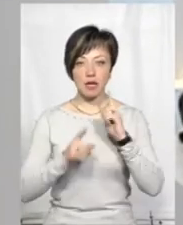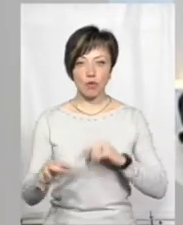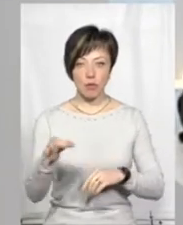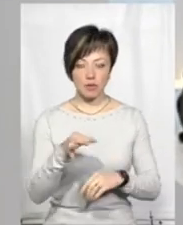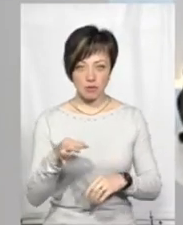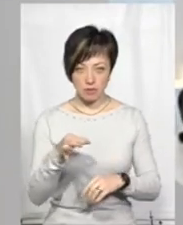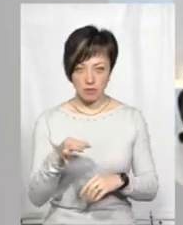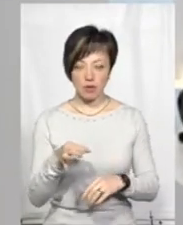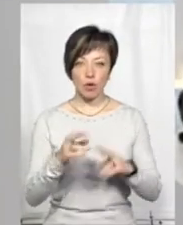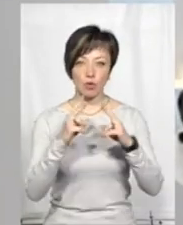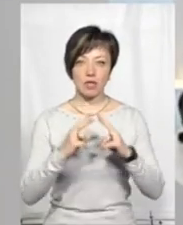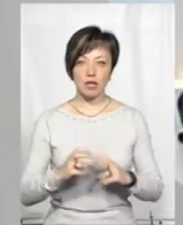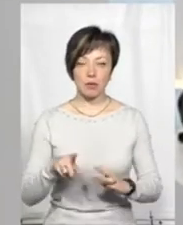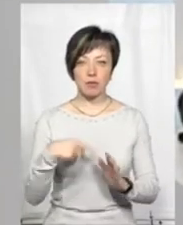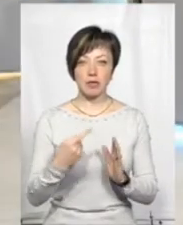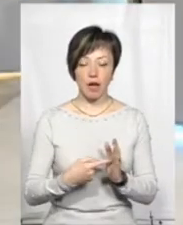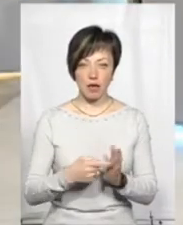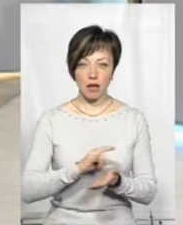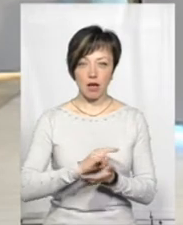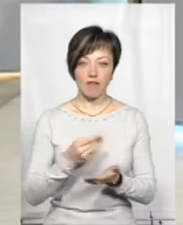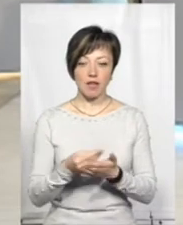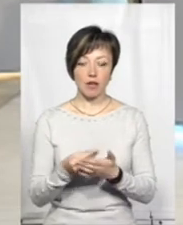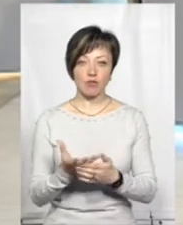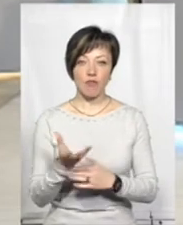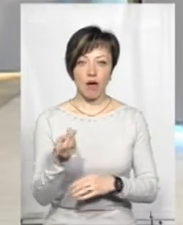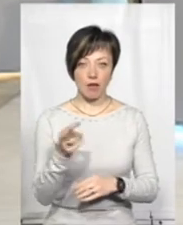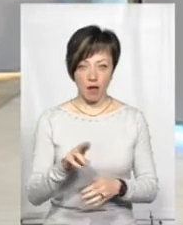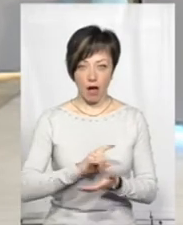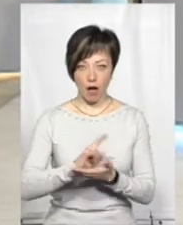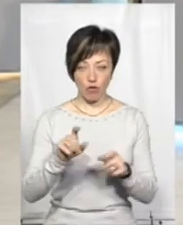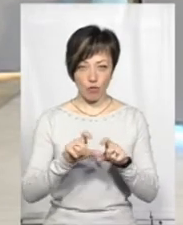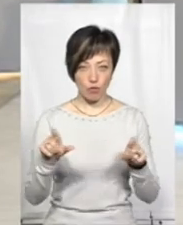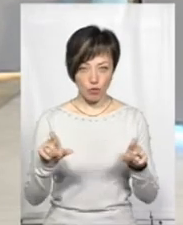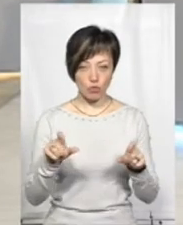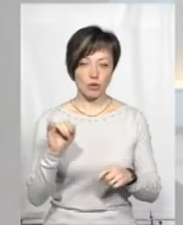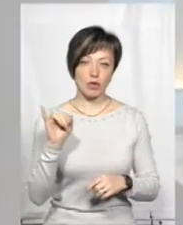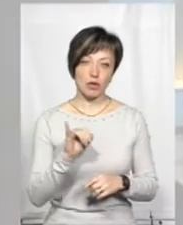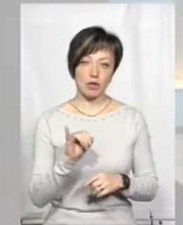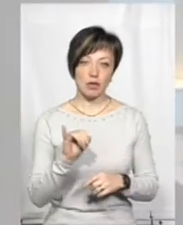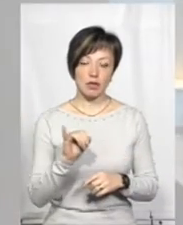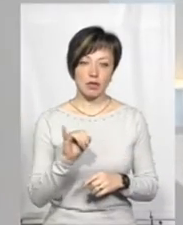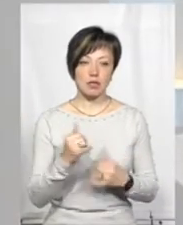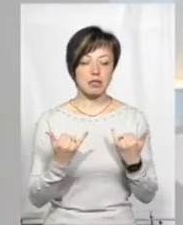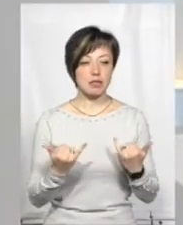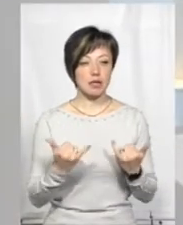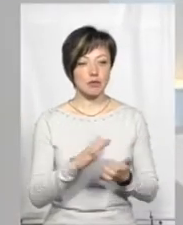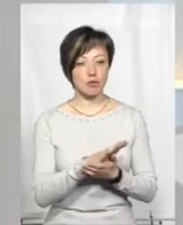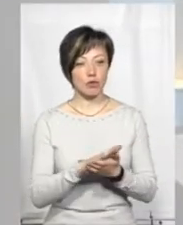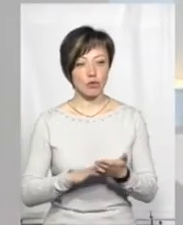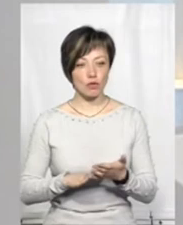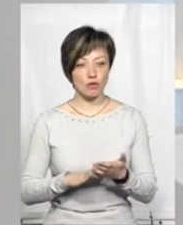обласної ради, де буде розглядатися питання фінансування. І зараз